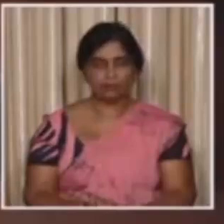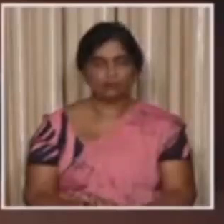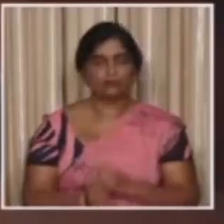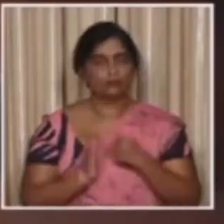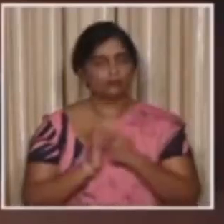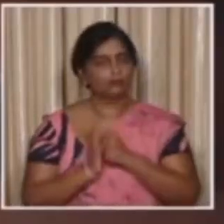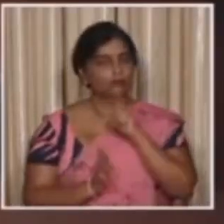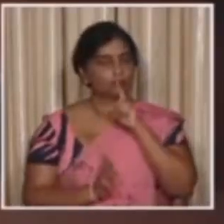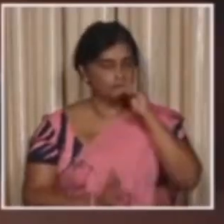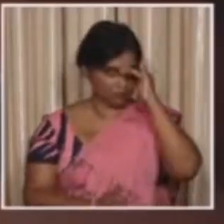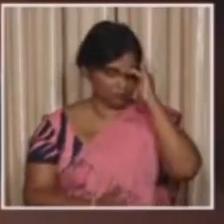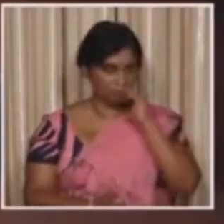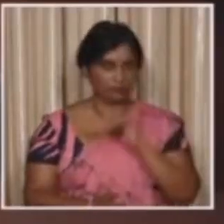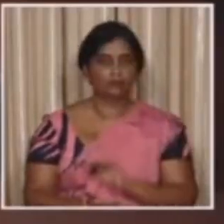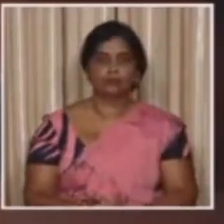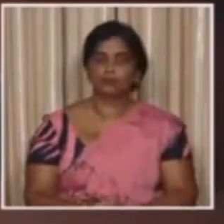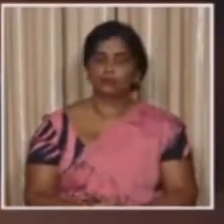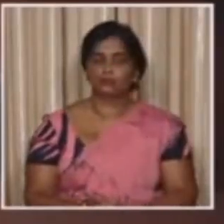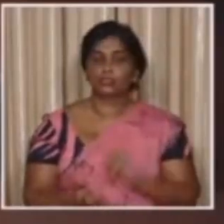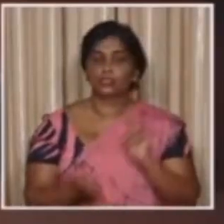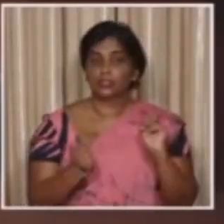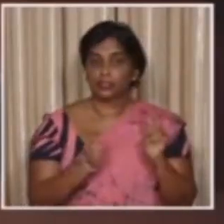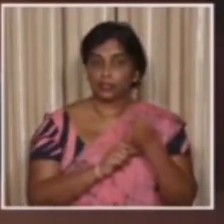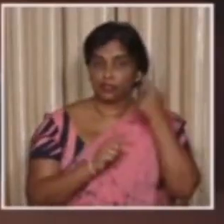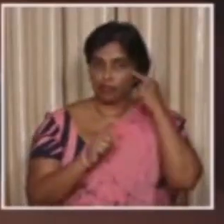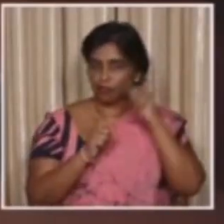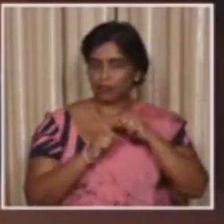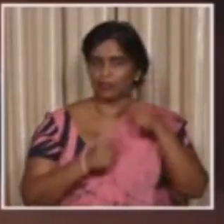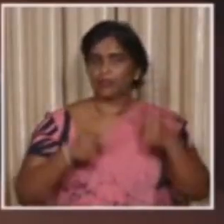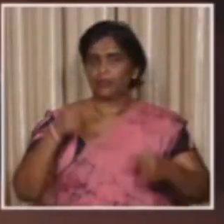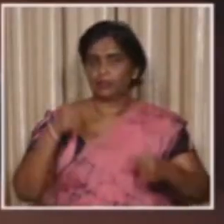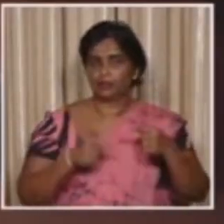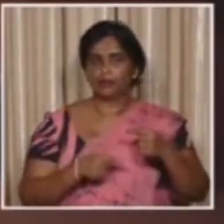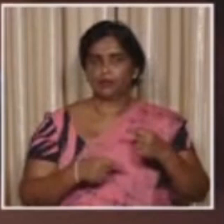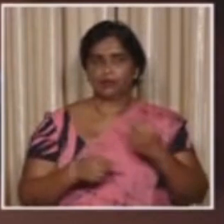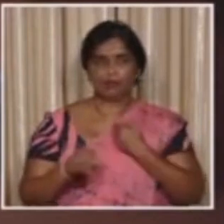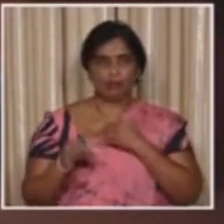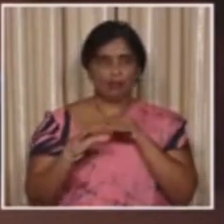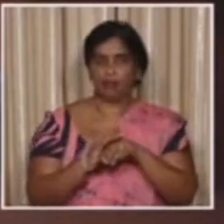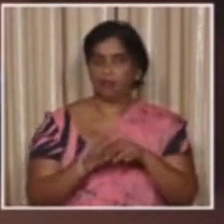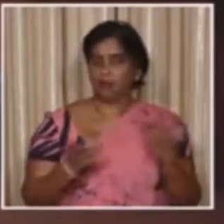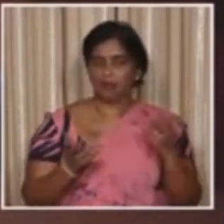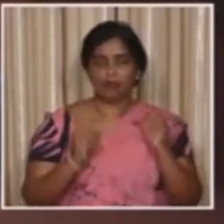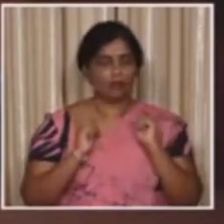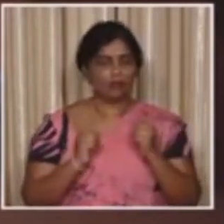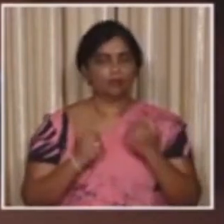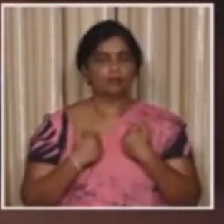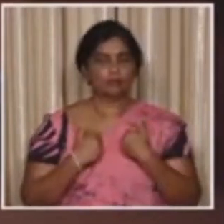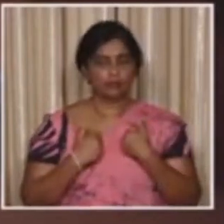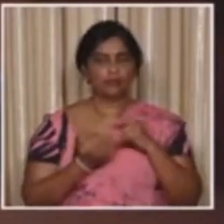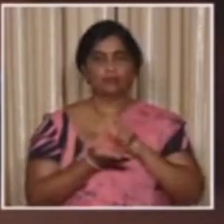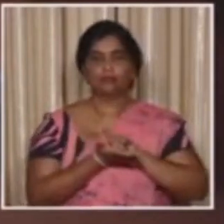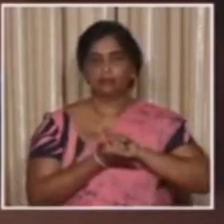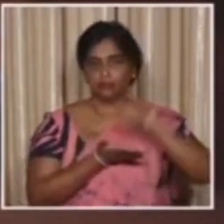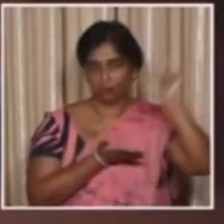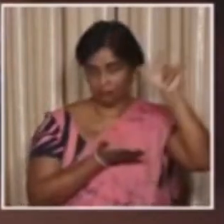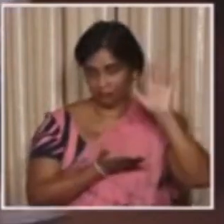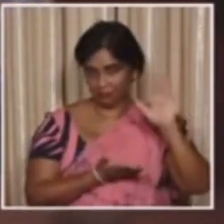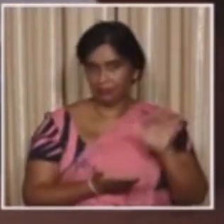ගරු කතානායකතුමනි ක්‍රිකට් පිළිබඳ ඊයේ විවාදයේදී මා සහභාගී වුණේ නැහැ මොකද මම විදේශගත හිටපු